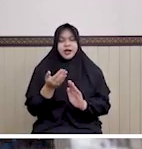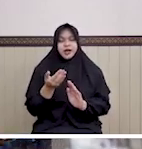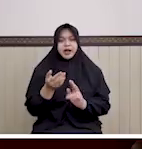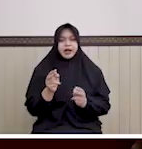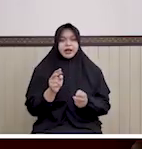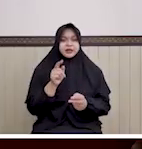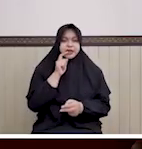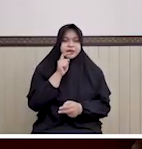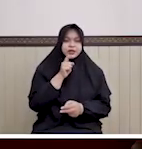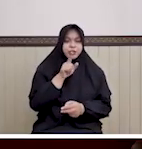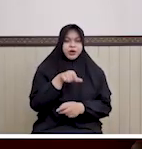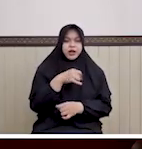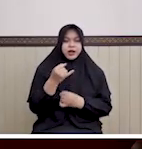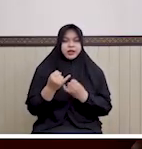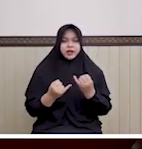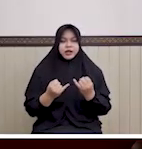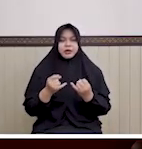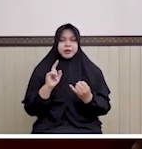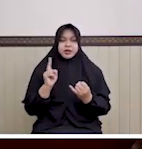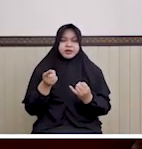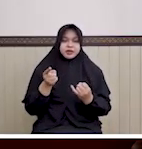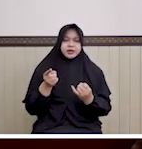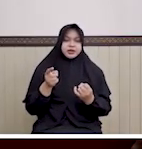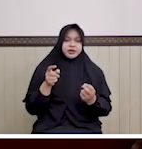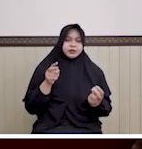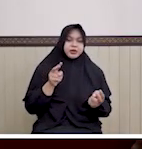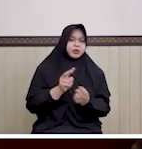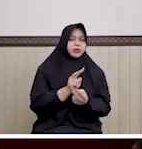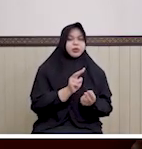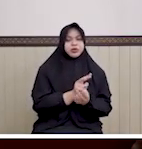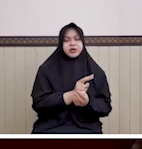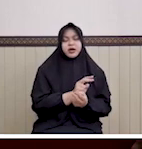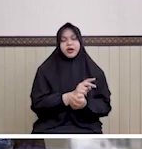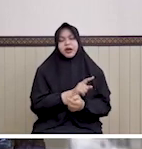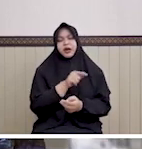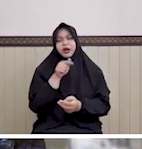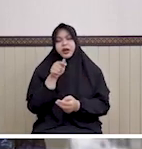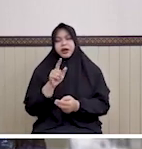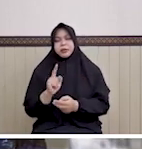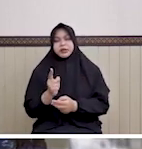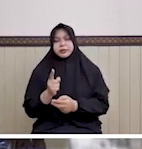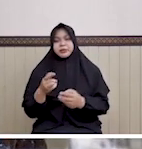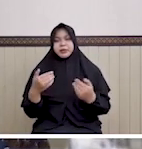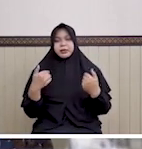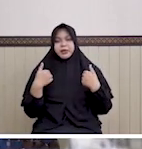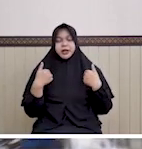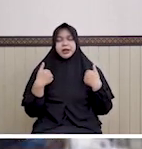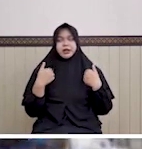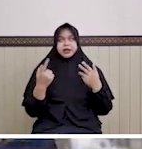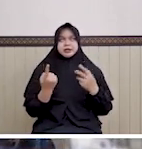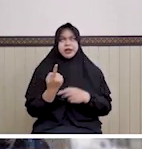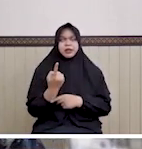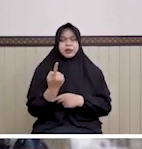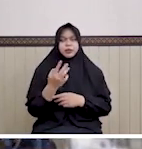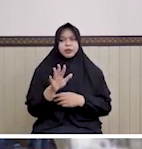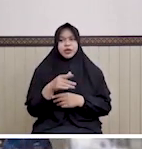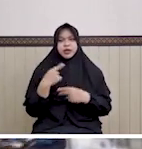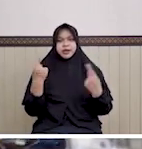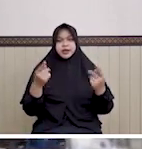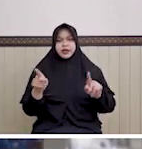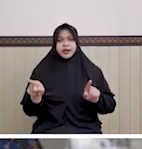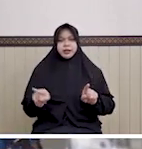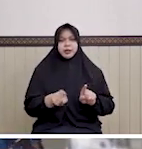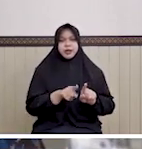seksual akhirnya nanti pasti akan terjadi pemerkosaan kalau ada salah satu yang kita